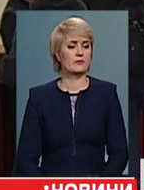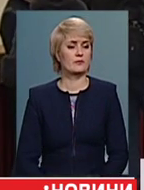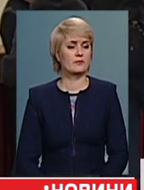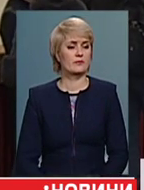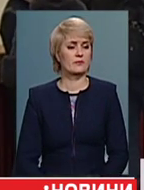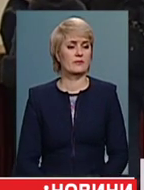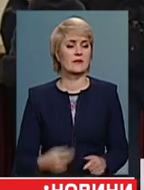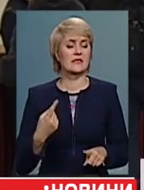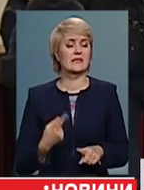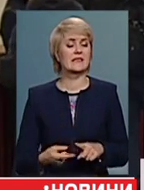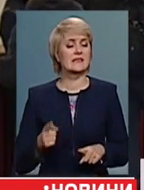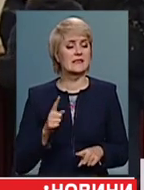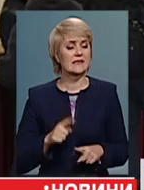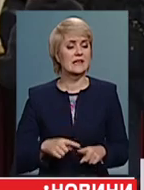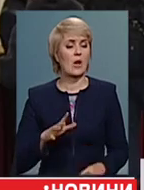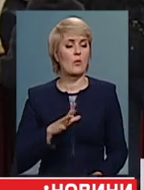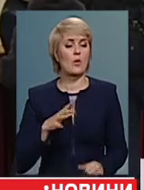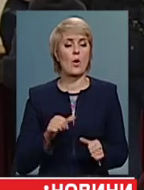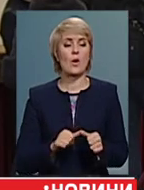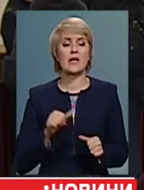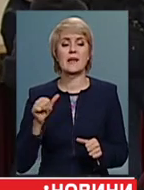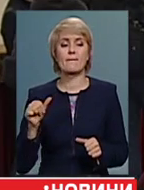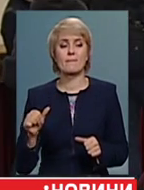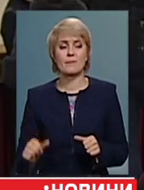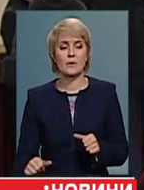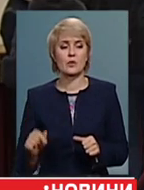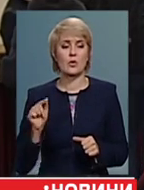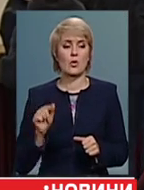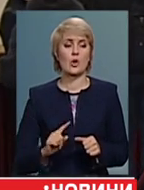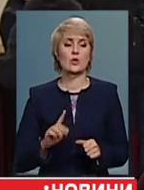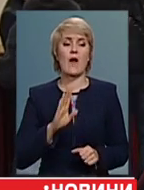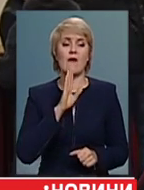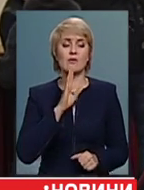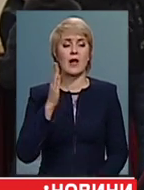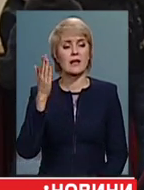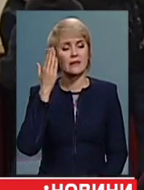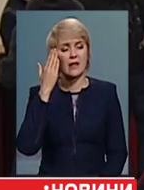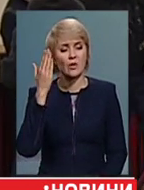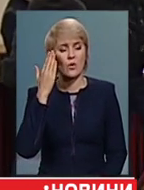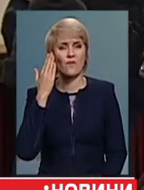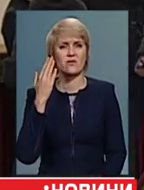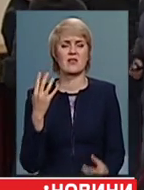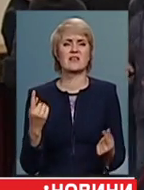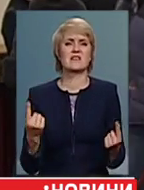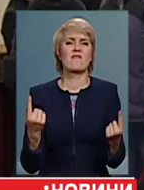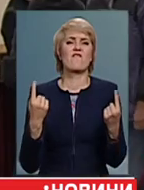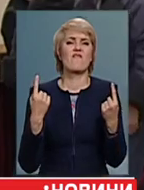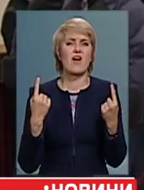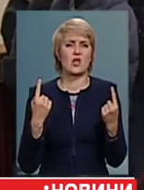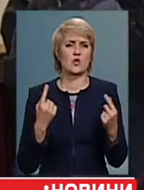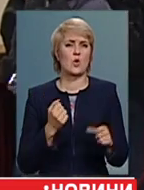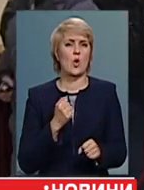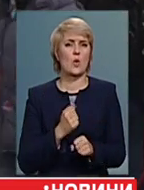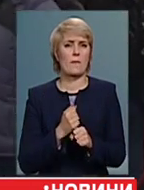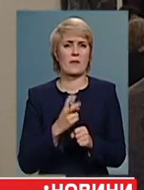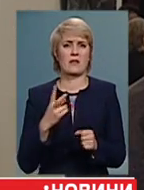Оце було, крім того, що вона талановито з величчю робила